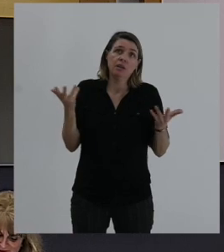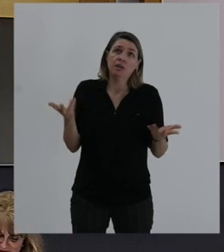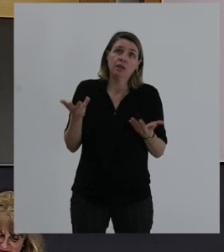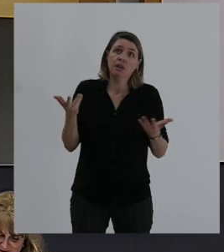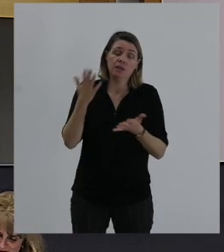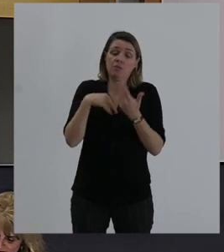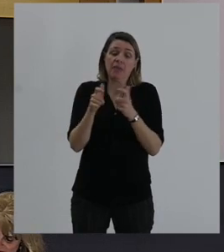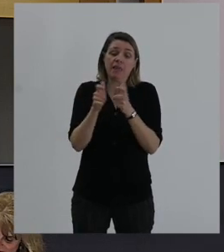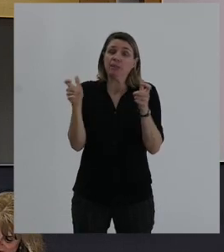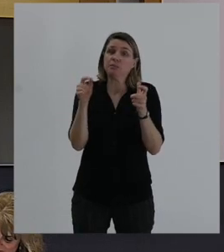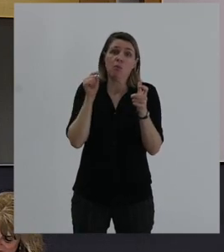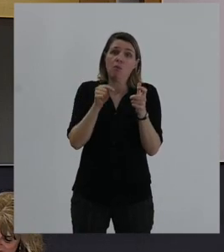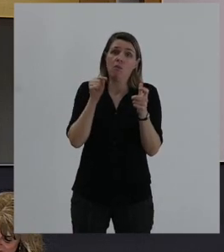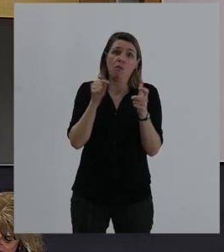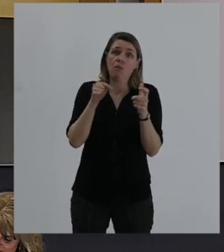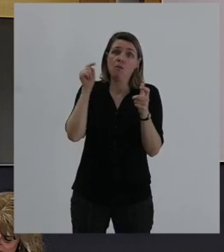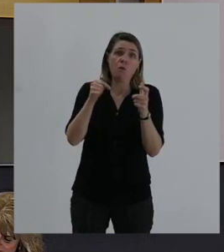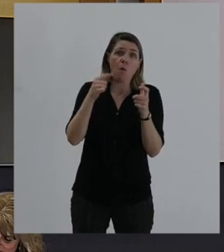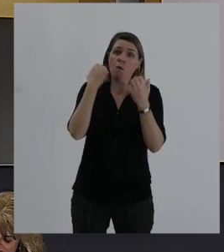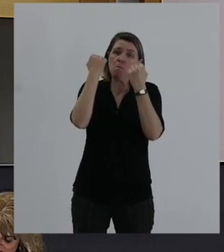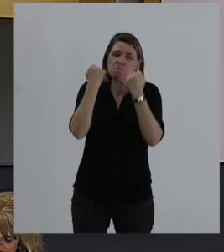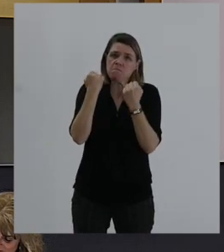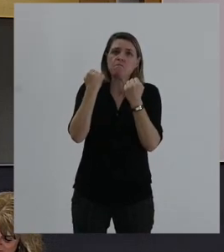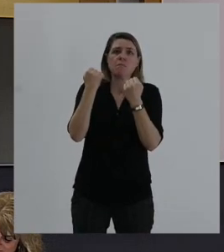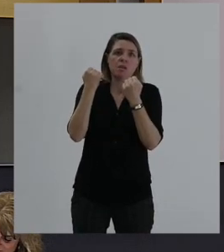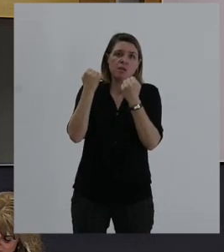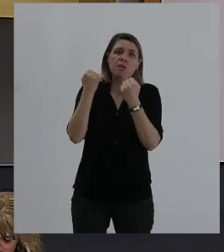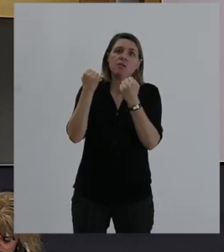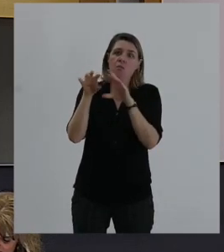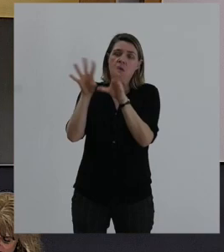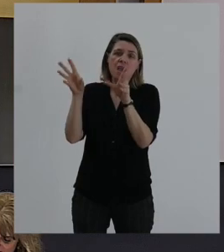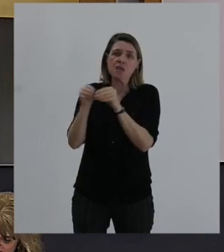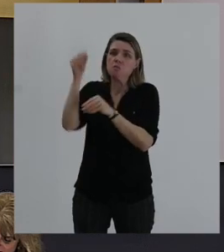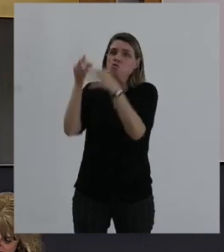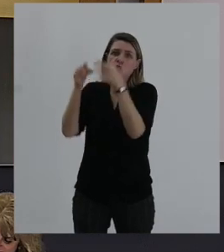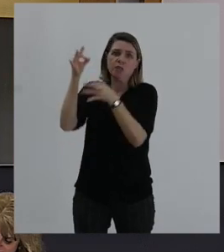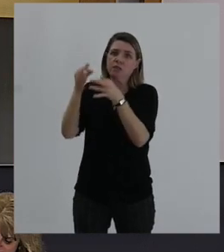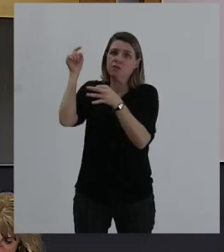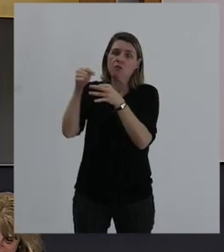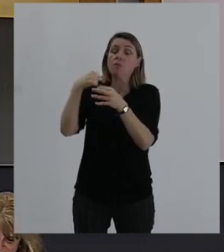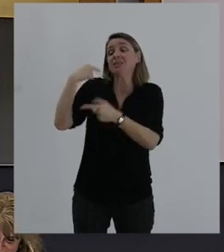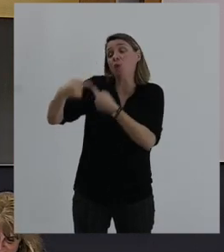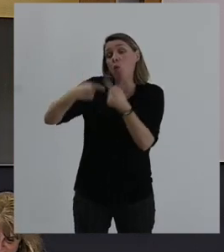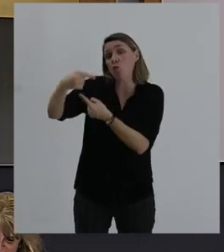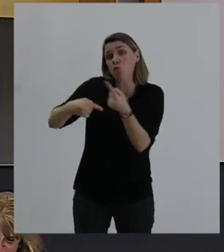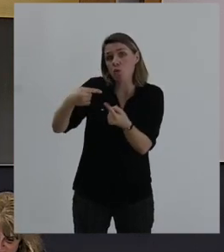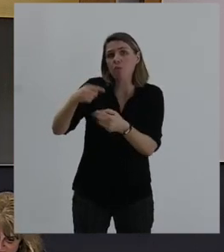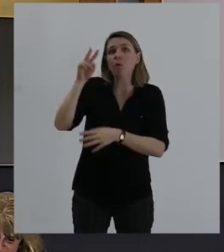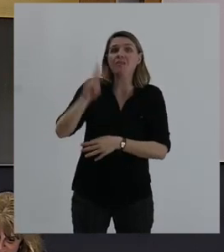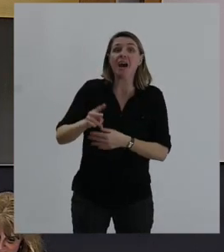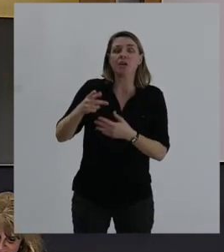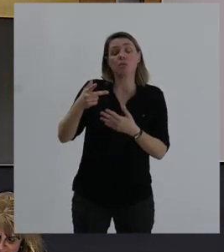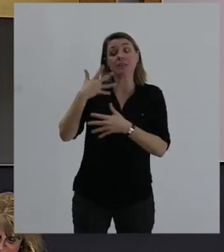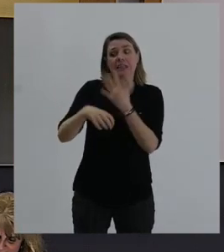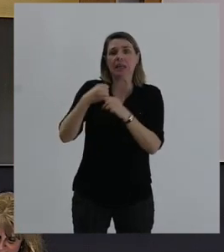les établissements doivent en effet consolider leur cellule juridique et c'est en cours, il y a un recrutement prévu